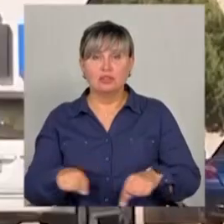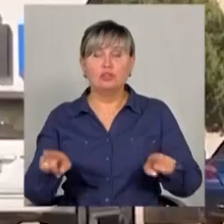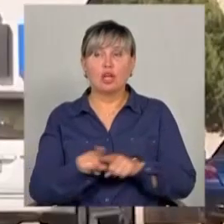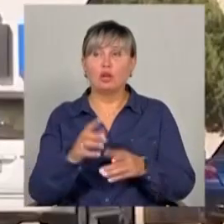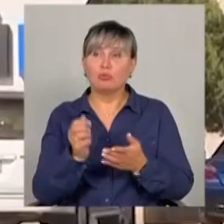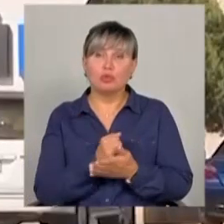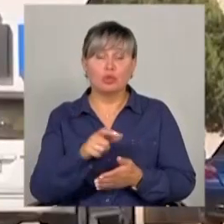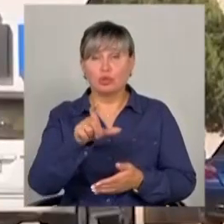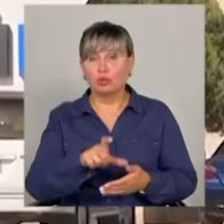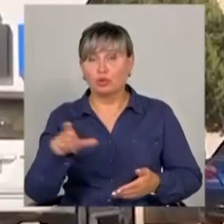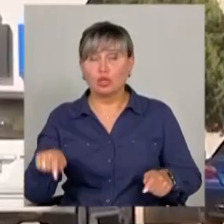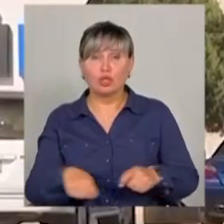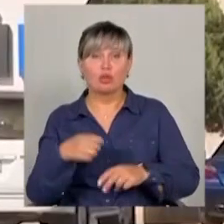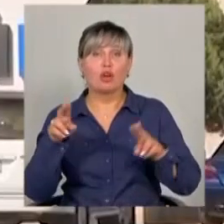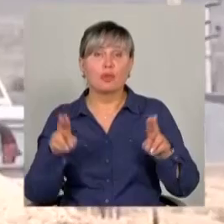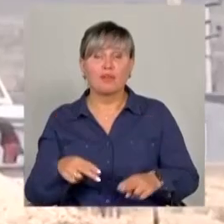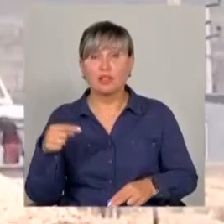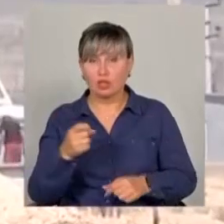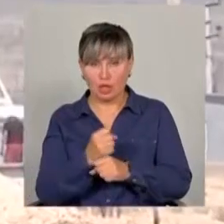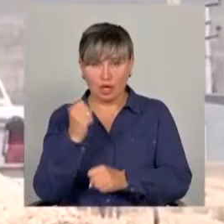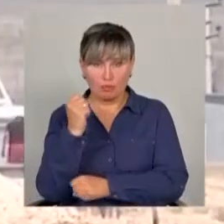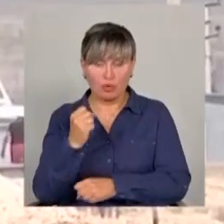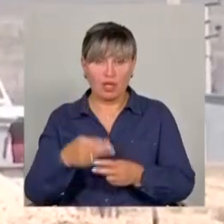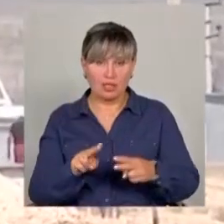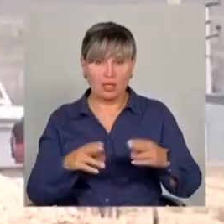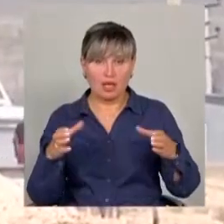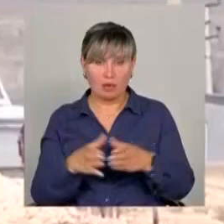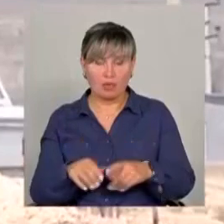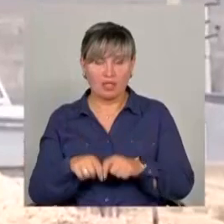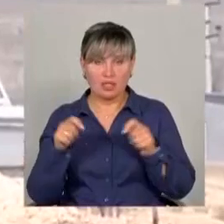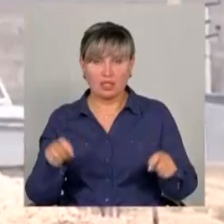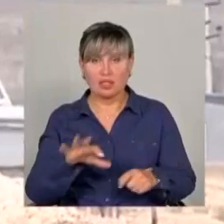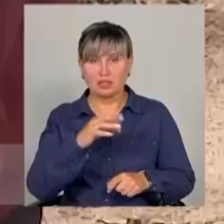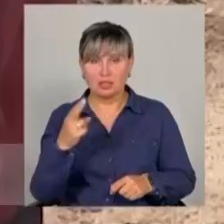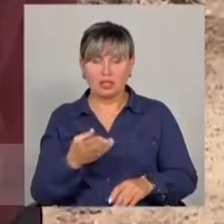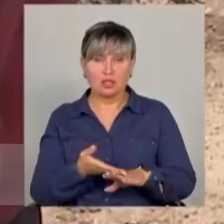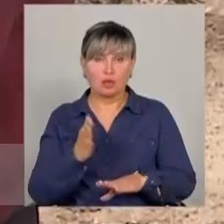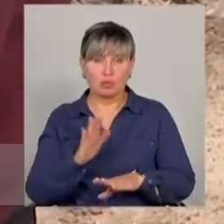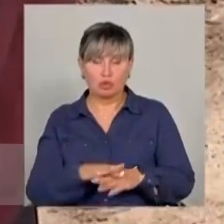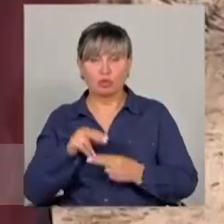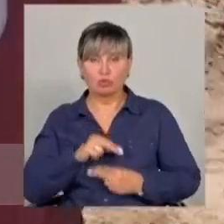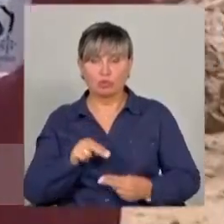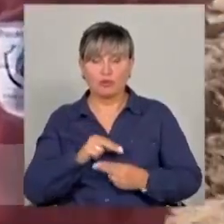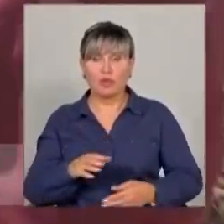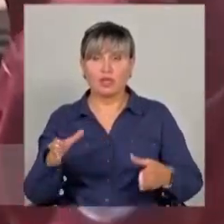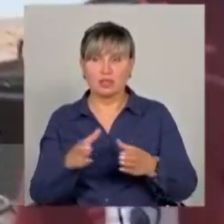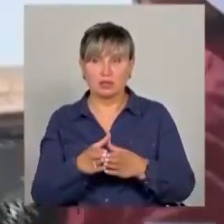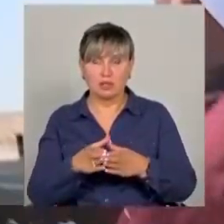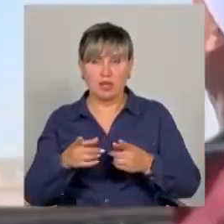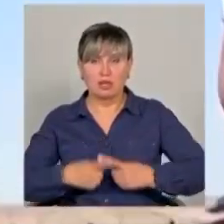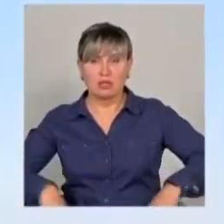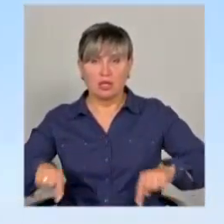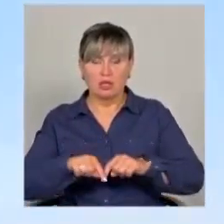образом подозреваемый нарушил права тысячи работников этих компаний создал социальную напряженность трудовых коллективах подрядных